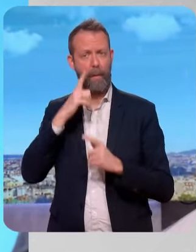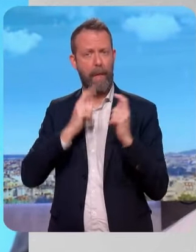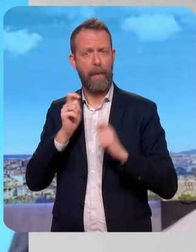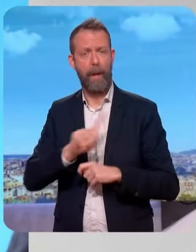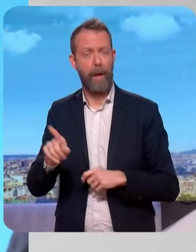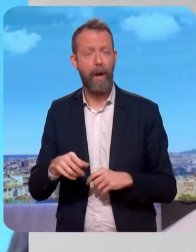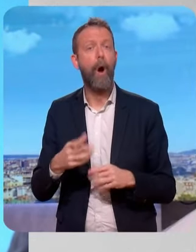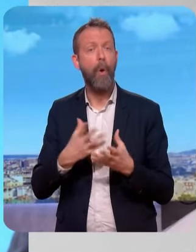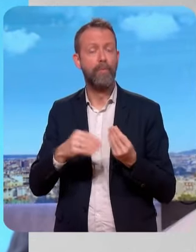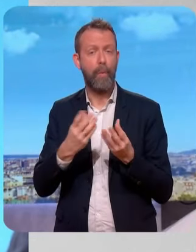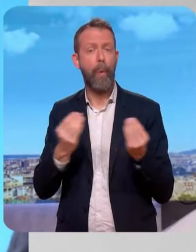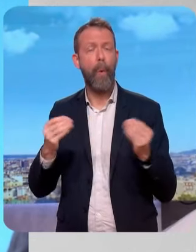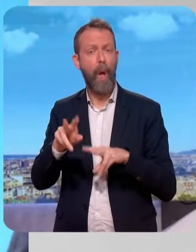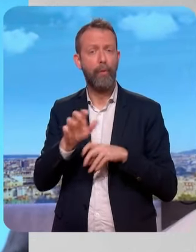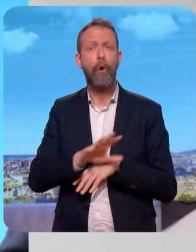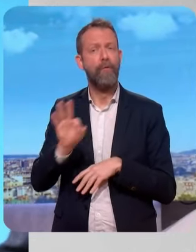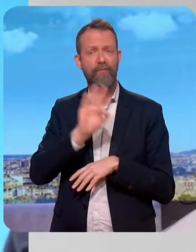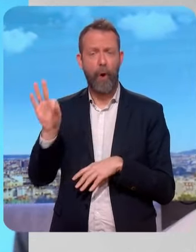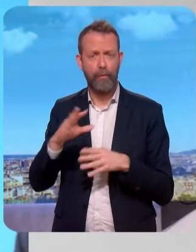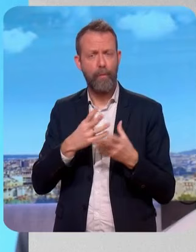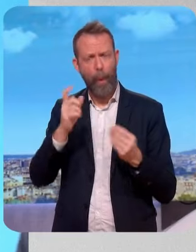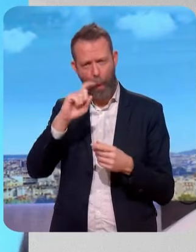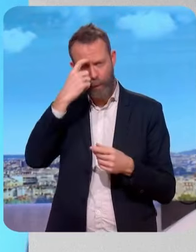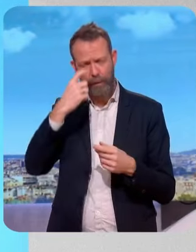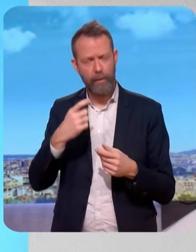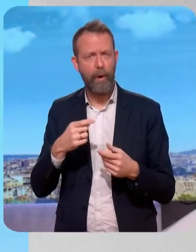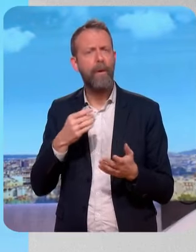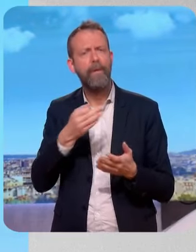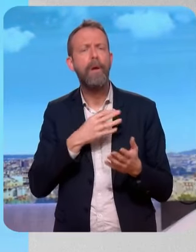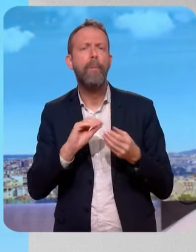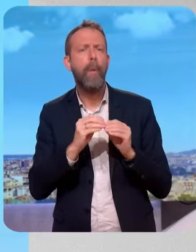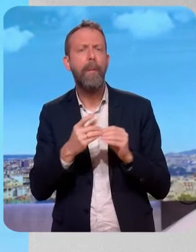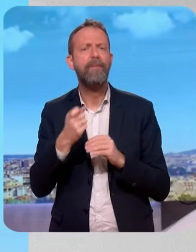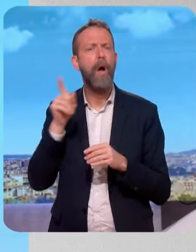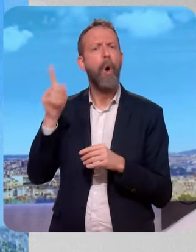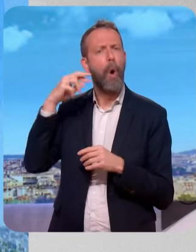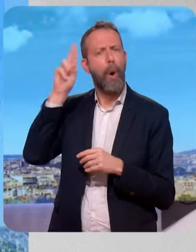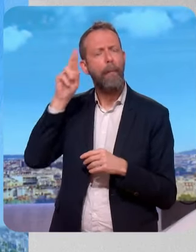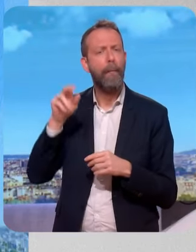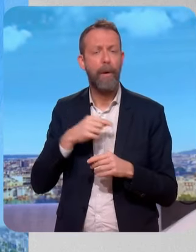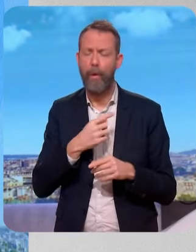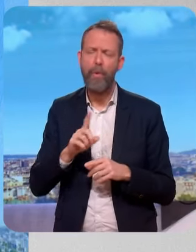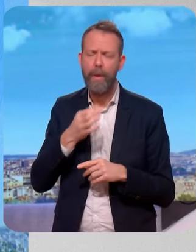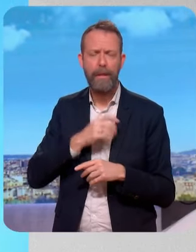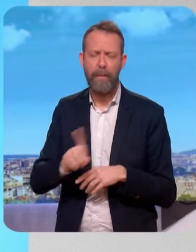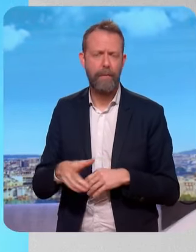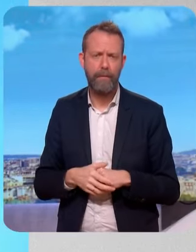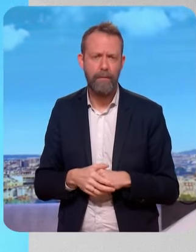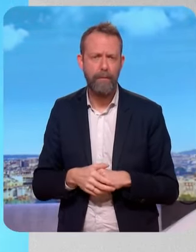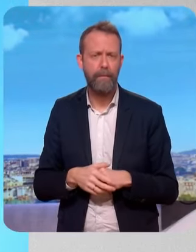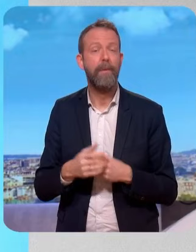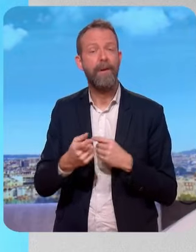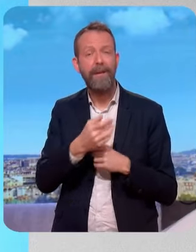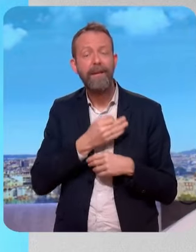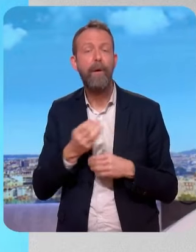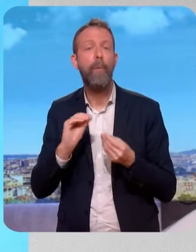Pas chez moi, et pas mal d'agriculteurs partout en France sont très conscients. Beaucoup disent les problèmes viennent de l'Europe. Non, ils disent pas ça. Ils disent que les problèmes